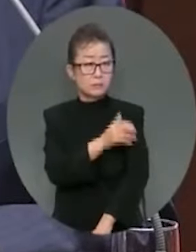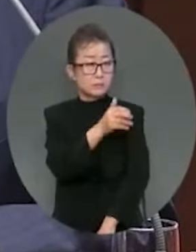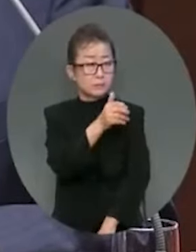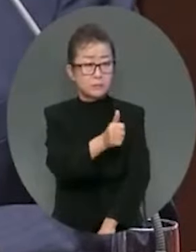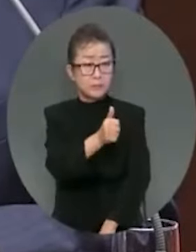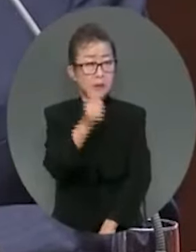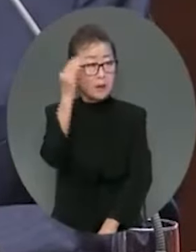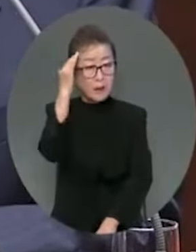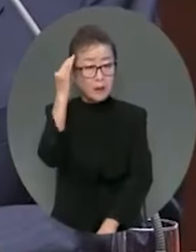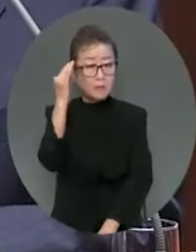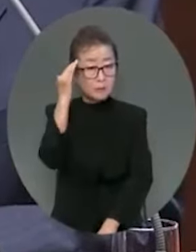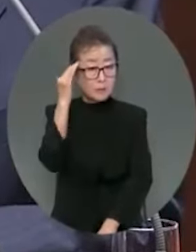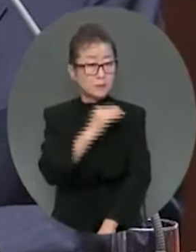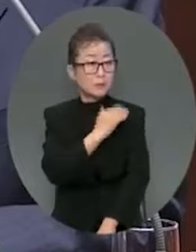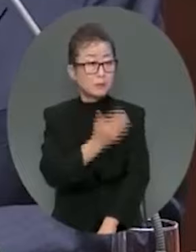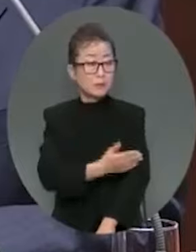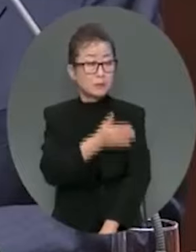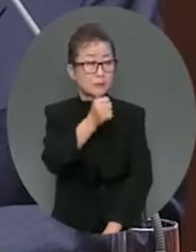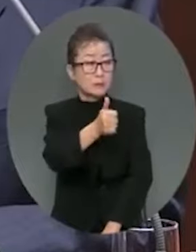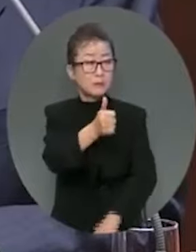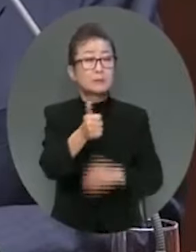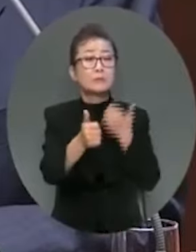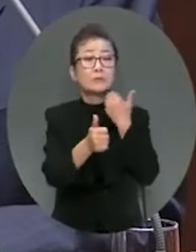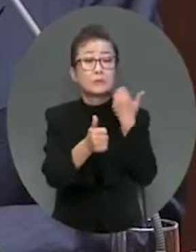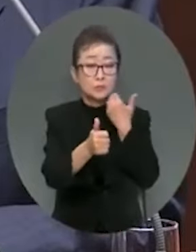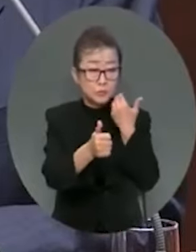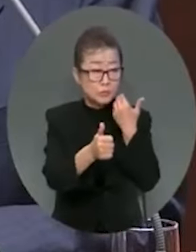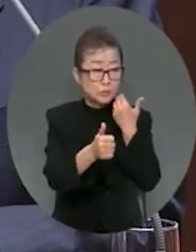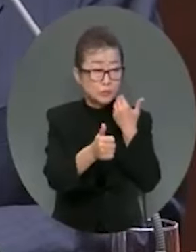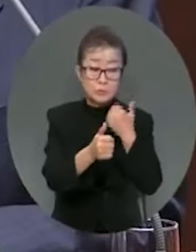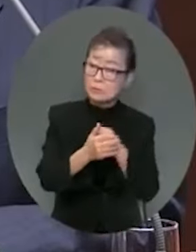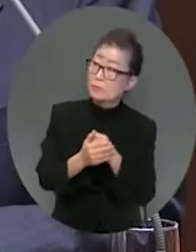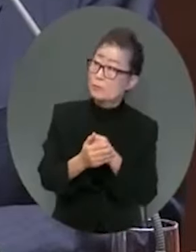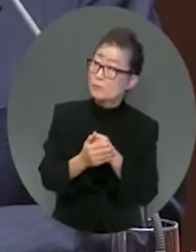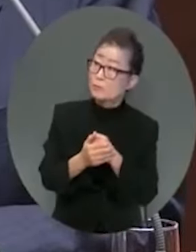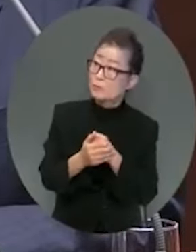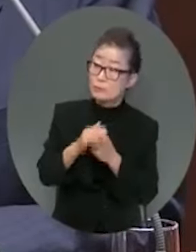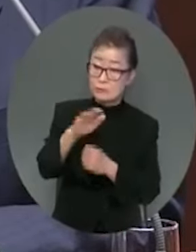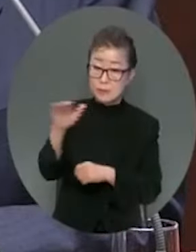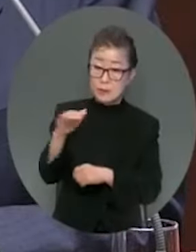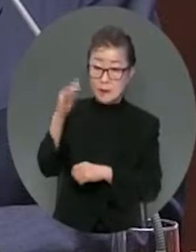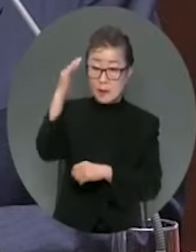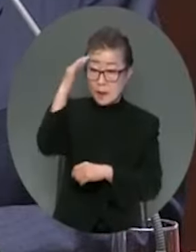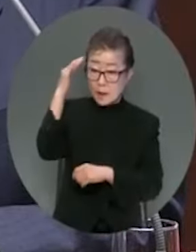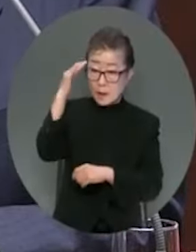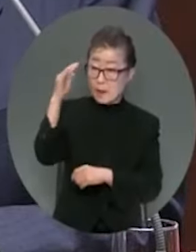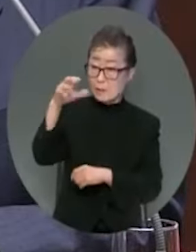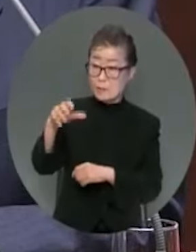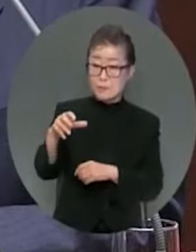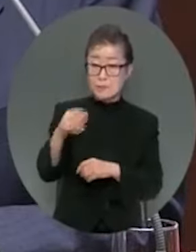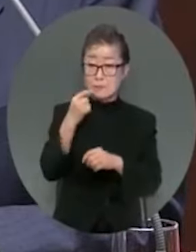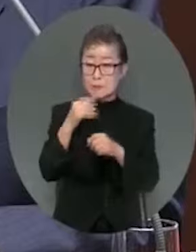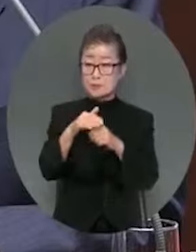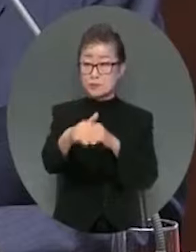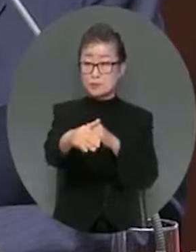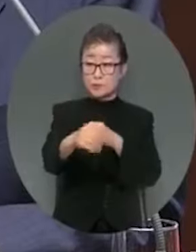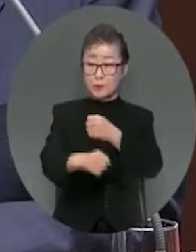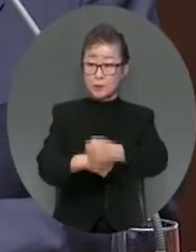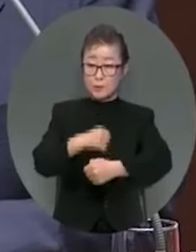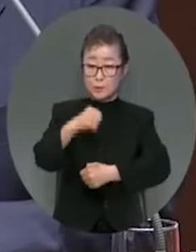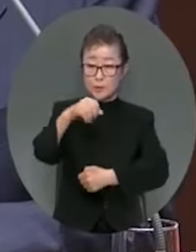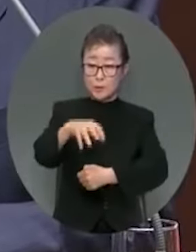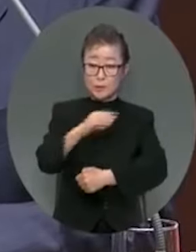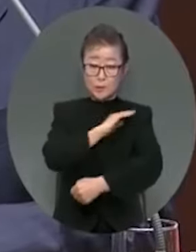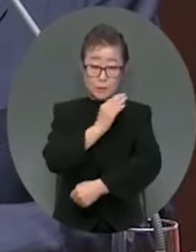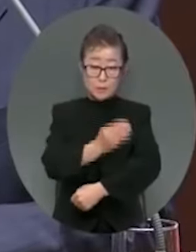죄송합니다. 우리나라에서요? 우리나라에서. 글쎄요. 우리나라의 민주공화국의 권력 서열